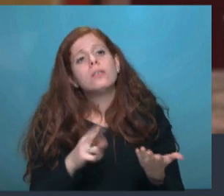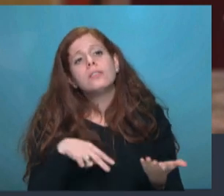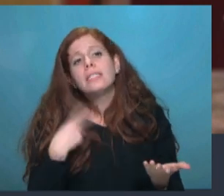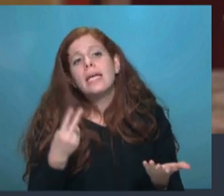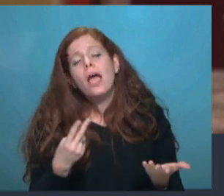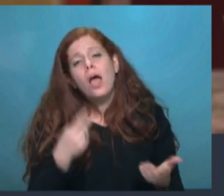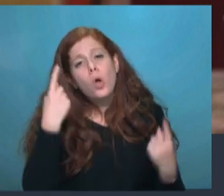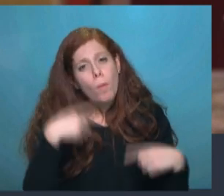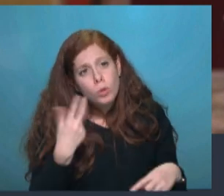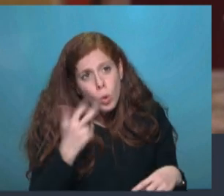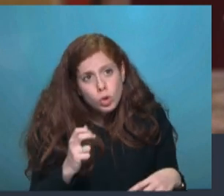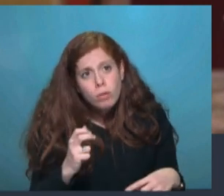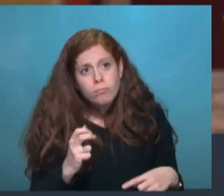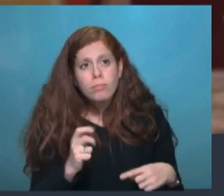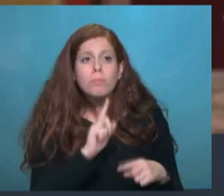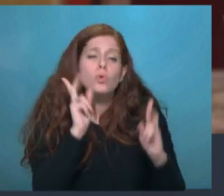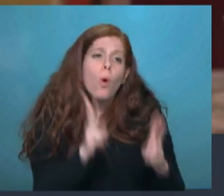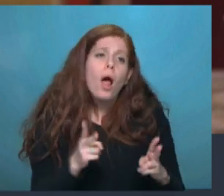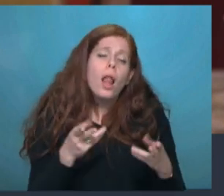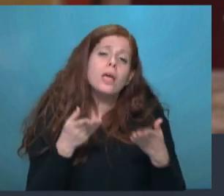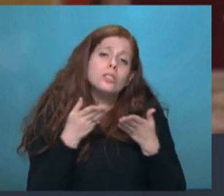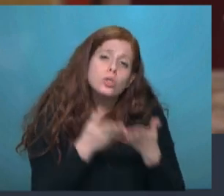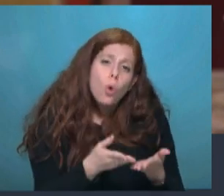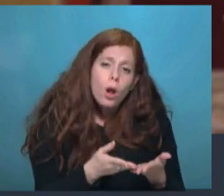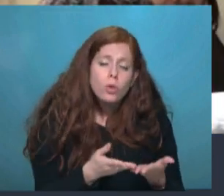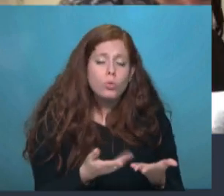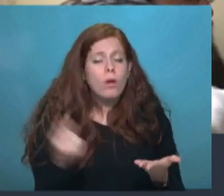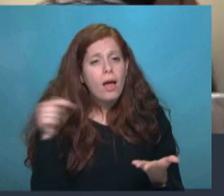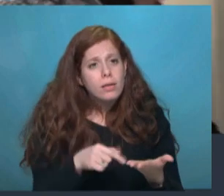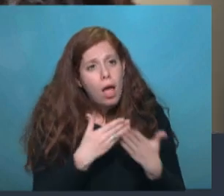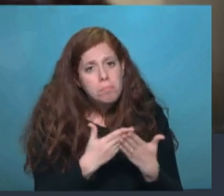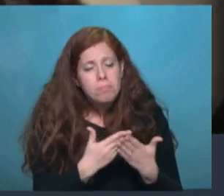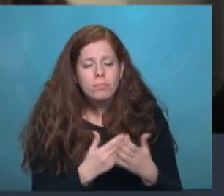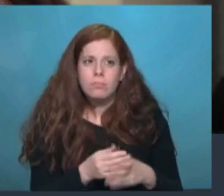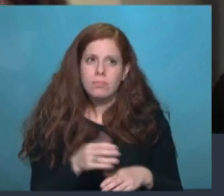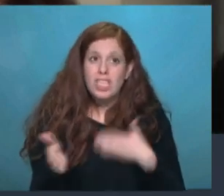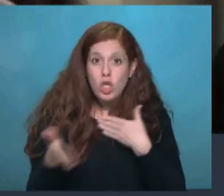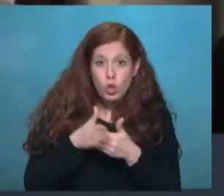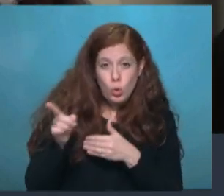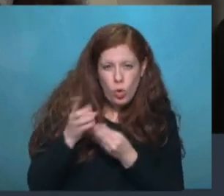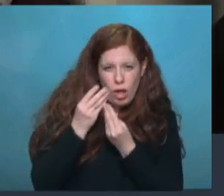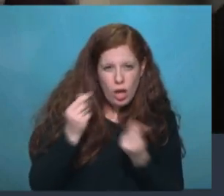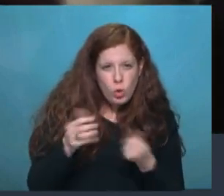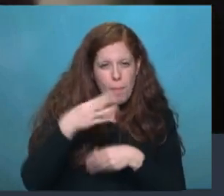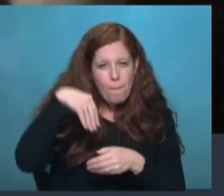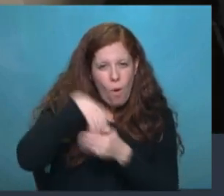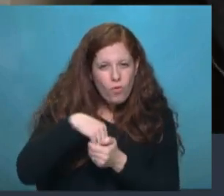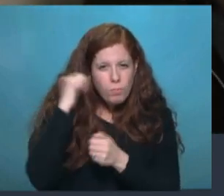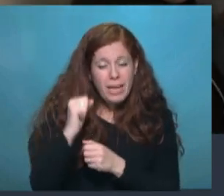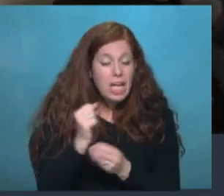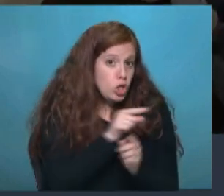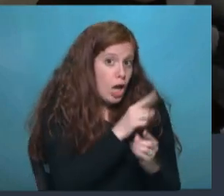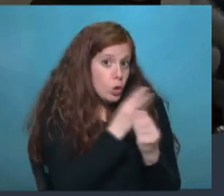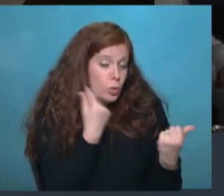היום השלושים, מישהו יוכל לעזור לנו, לכבד את המעמד. אשתו של החשוד במעורבות ברצח, החשודה בעצמה